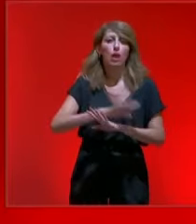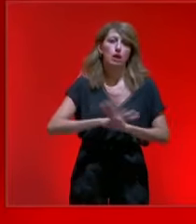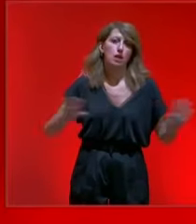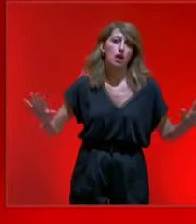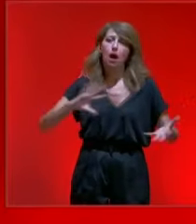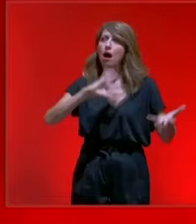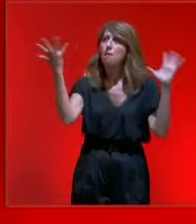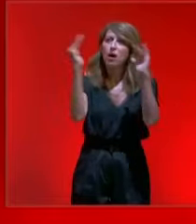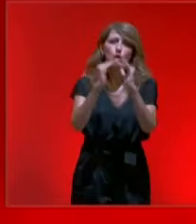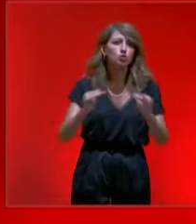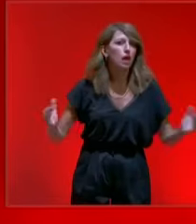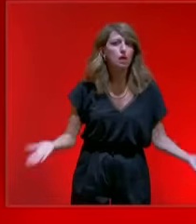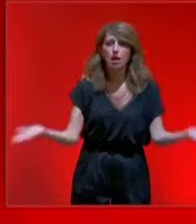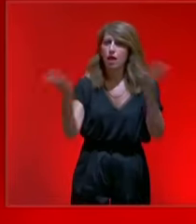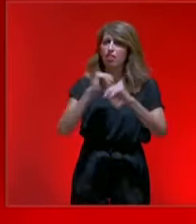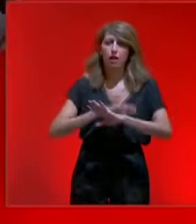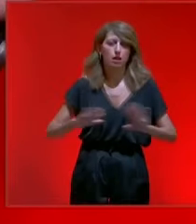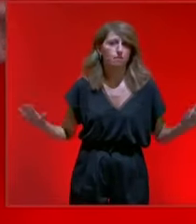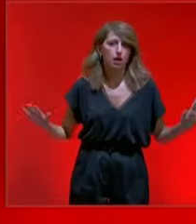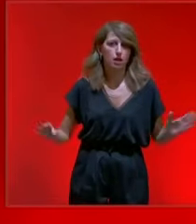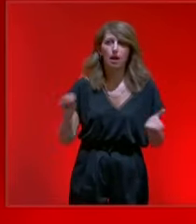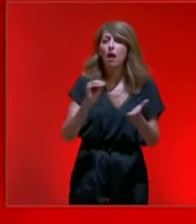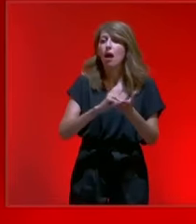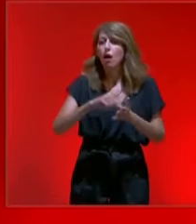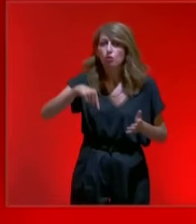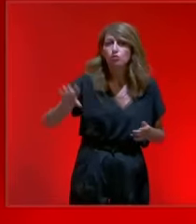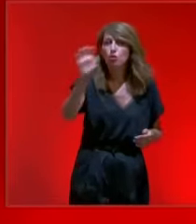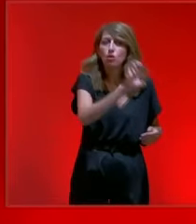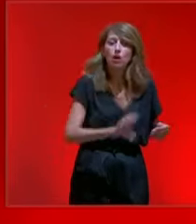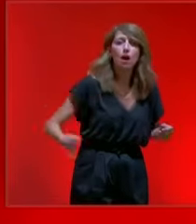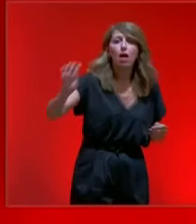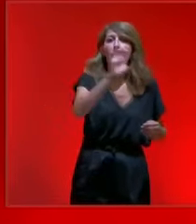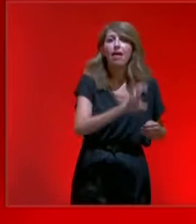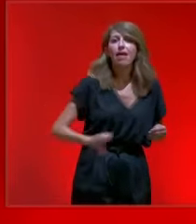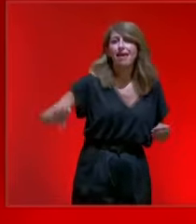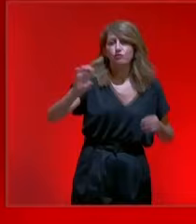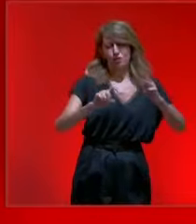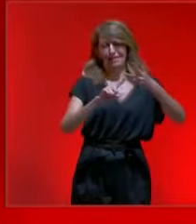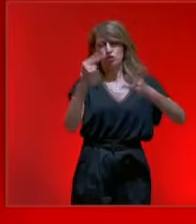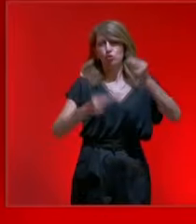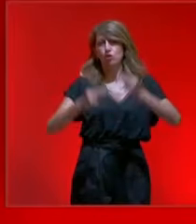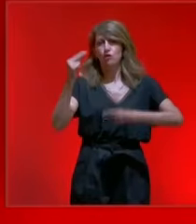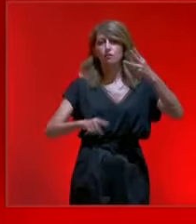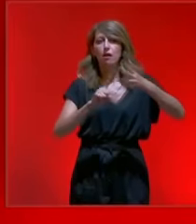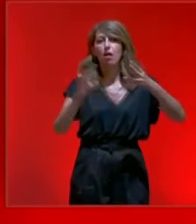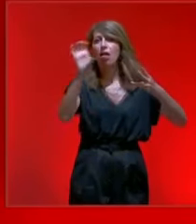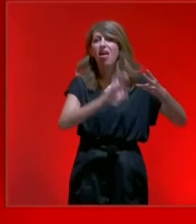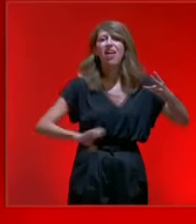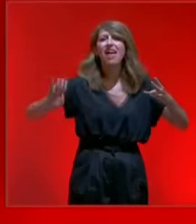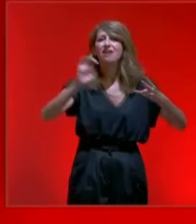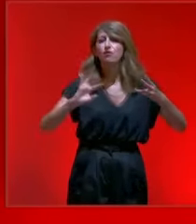των πρώτων υλών. Στη ΔΕ Ευρώπη, η διακοπή του εφοδιασμού της με φθηνό φυσικό